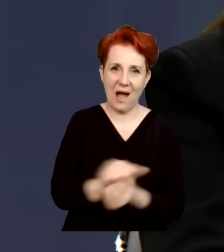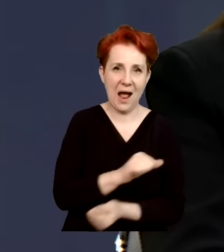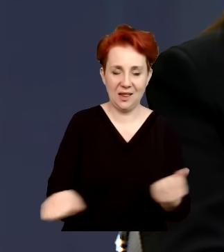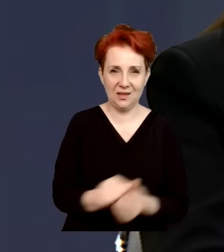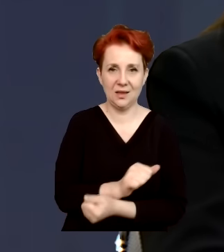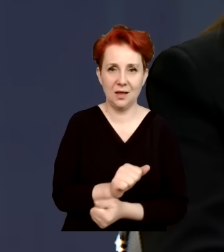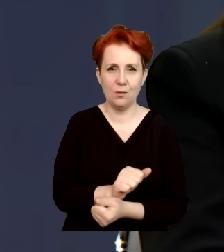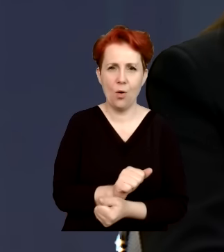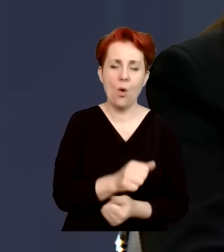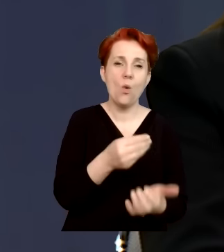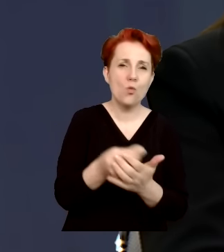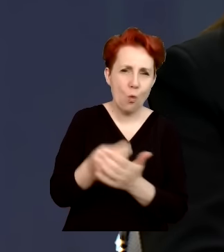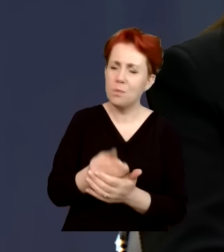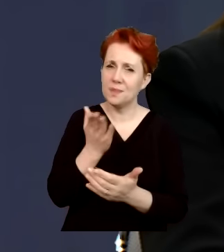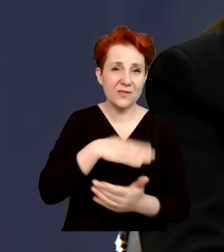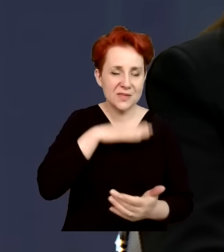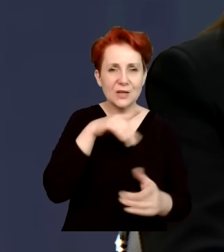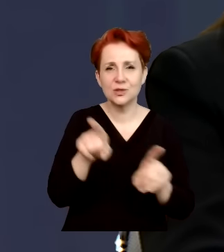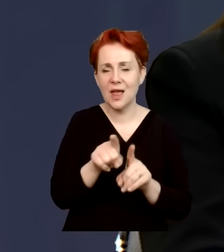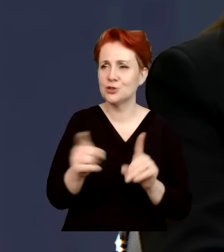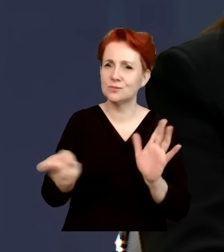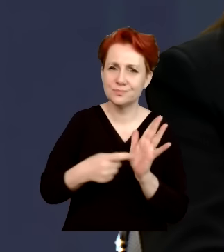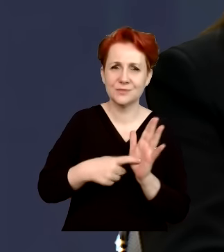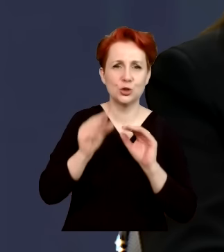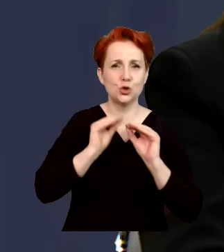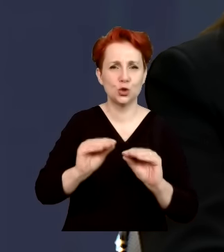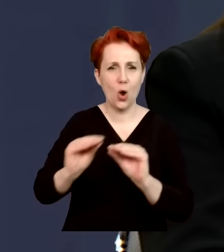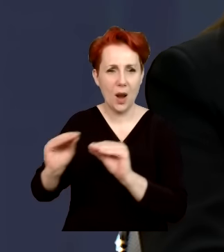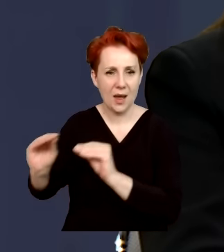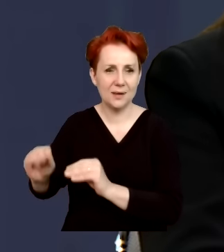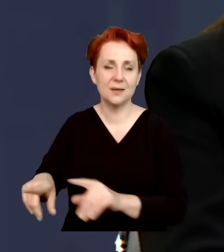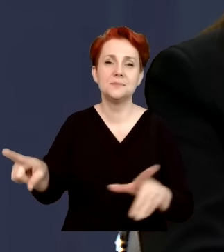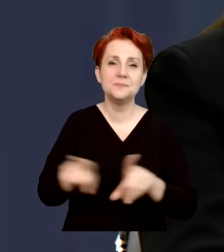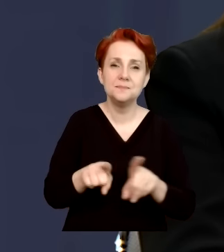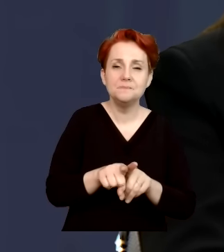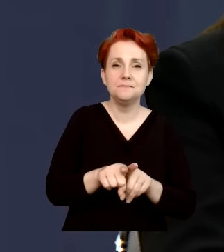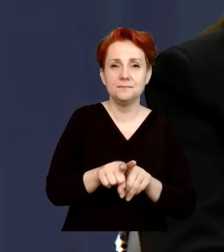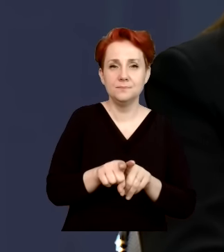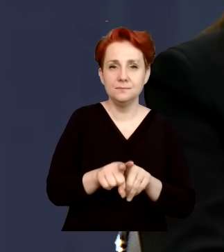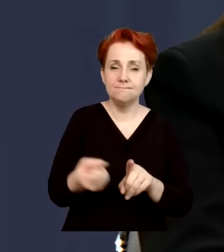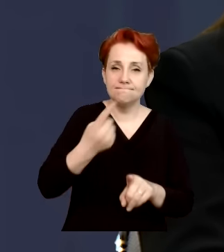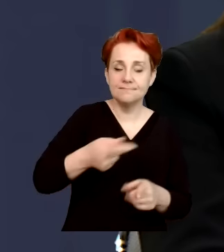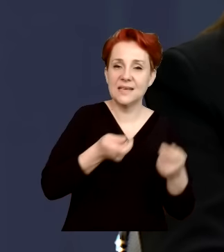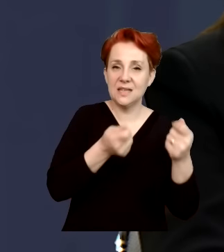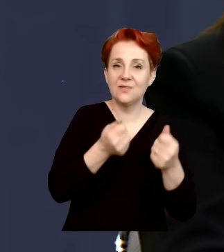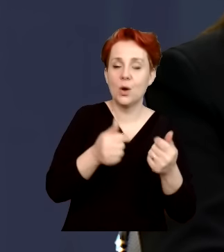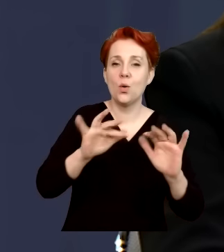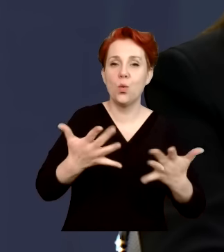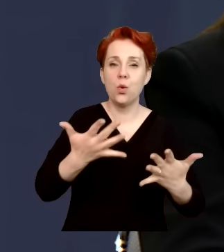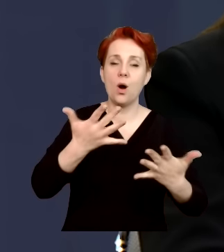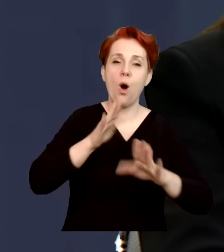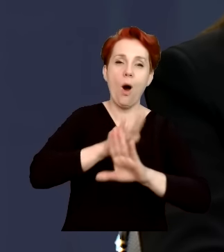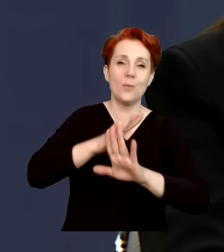Tam jeszcze są wymagane szkolenia do tego. To jest kwestia także tego, abyśmy inwestowali w obronę cywilną, inwestowali tak